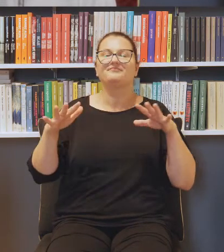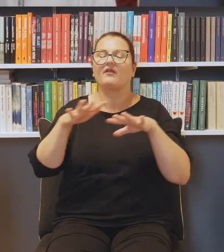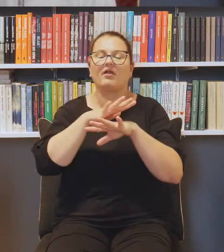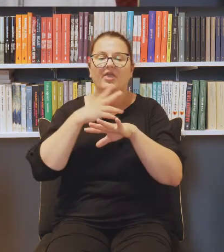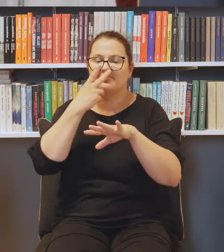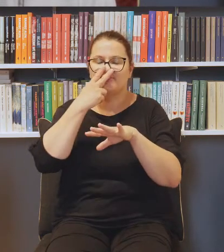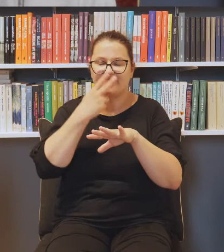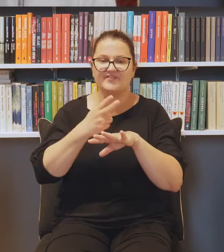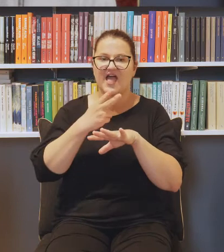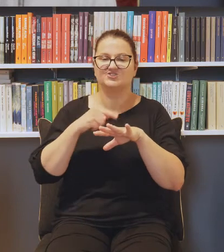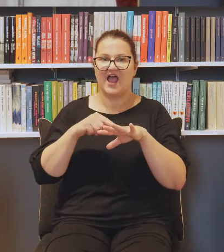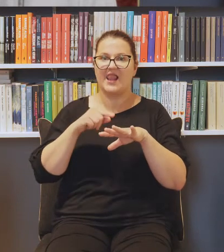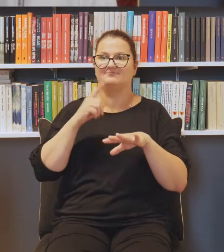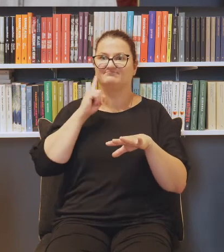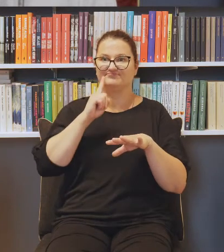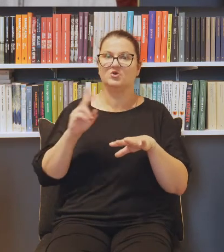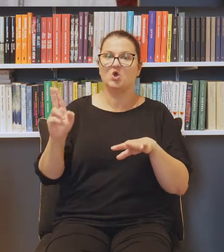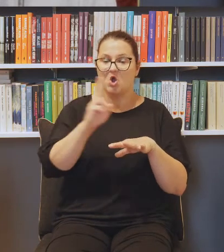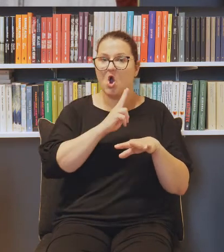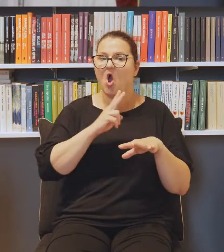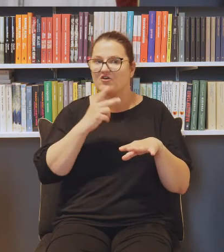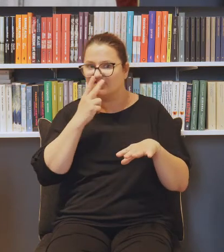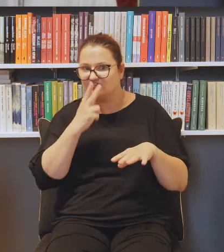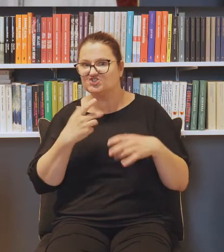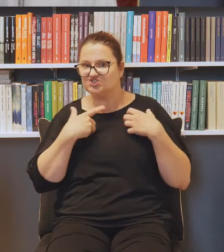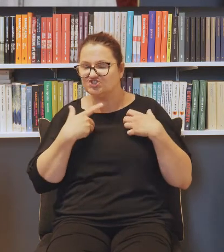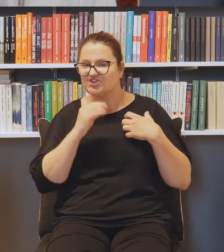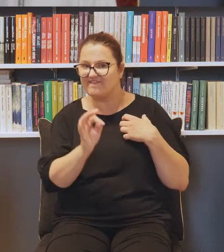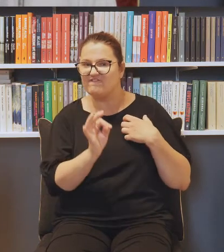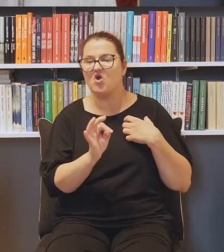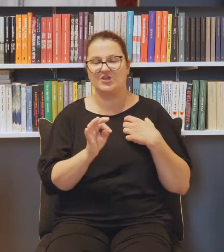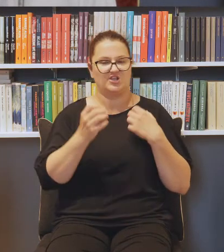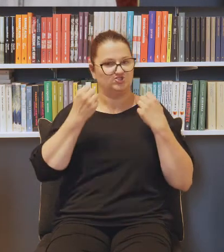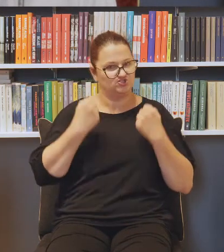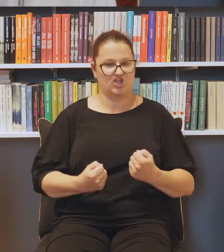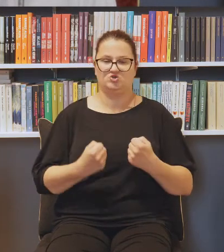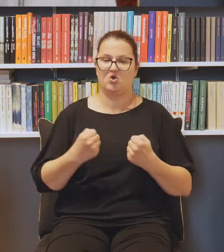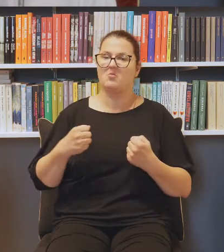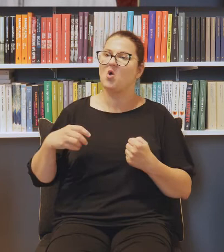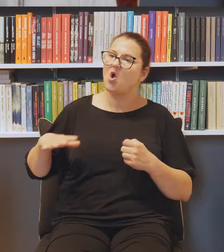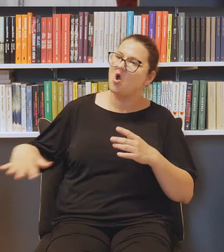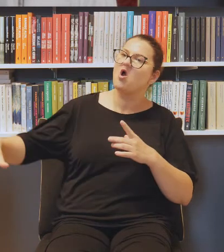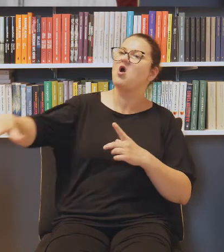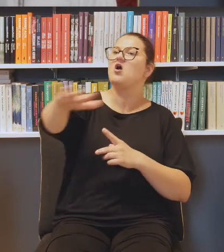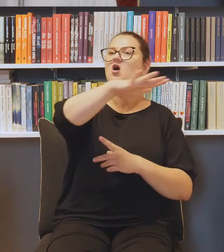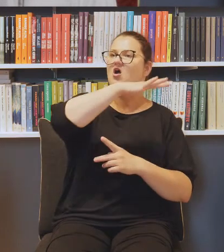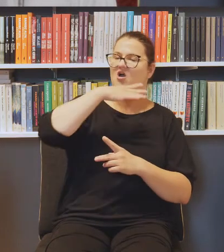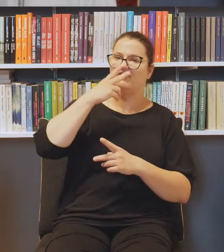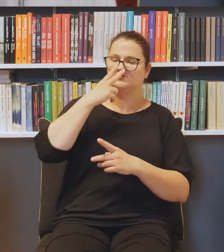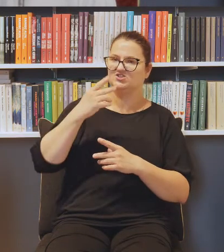Niewidoczne, ale dużo bardziej dojmujące dla osób, które muszą się z tym mierzyć. Bo naokoło wszędzie wydaje się, że